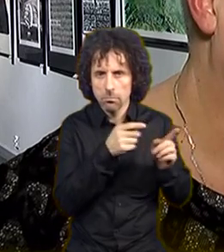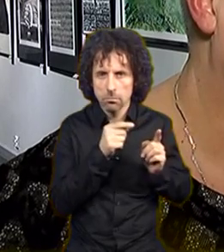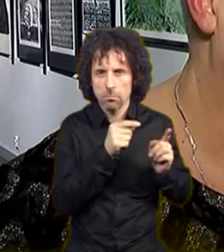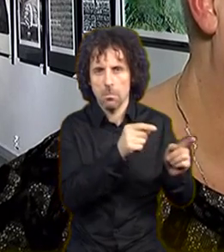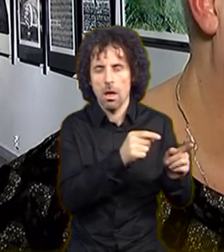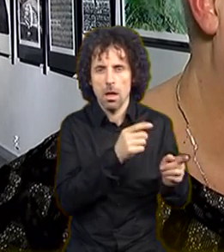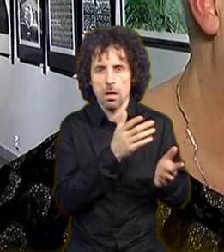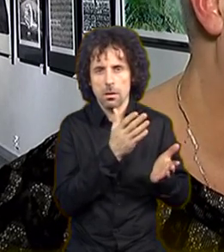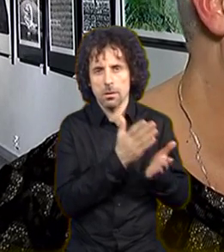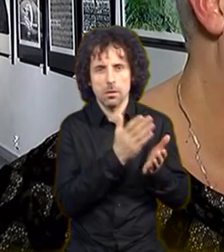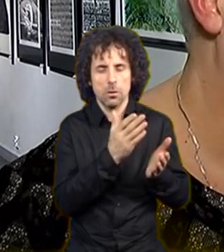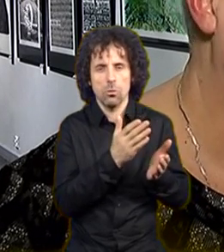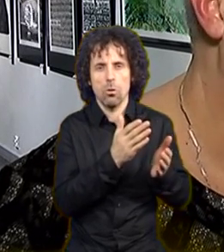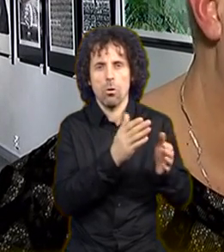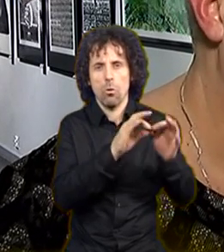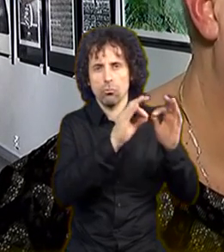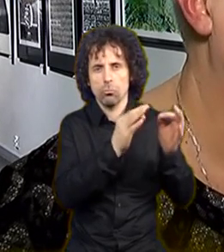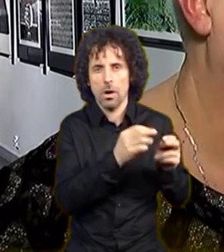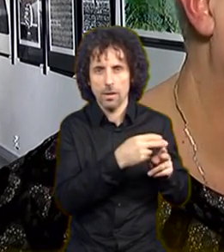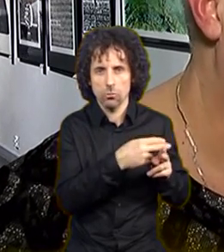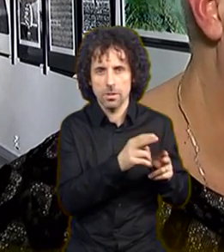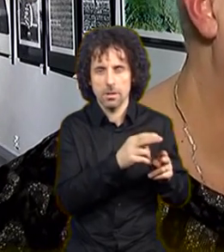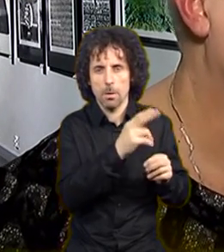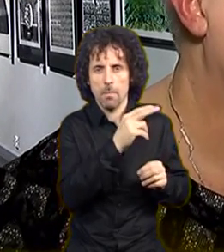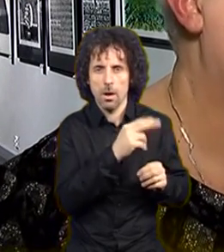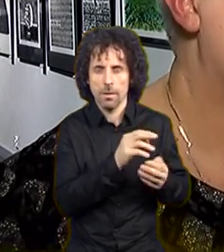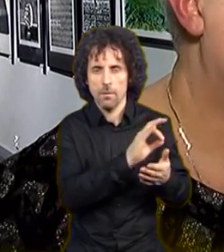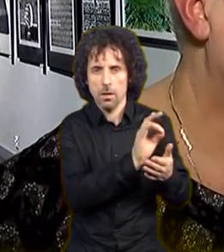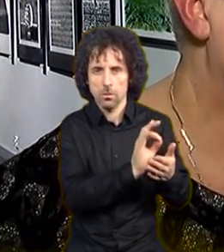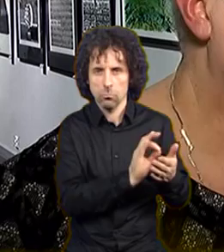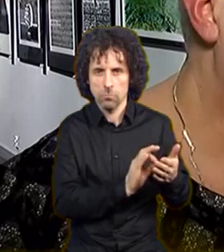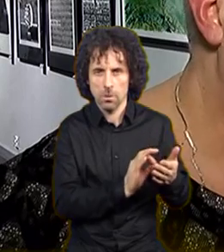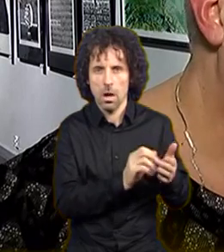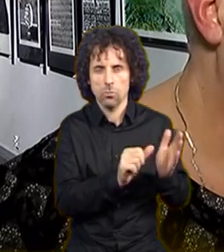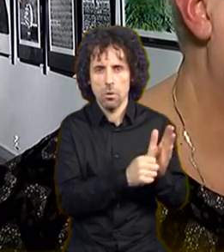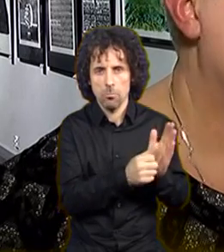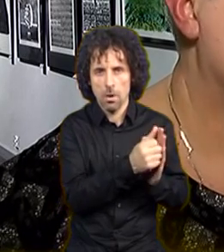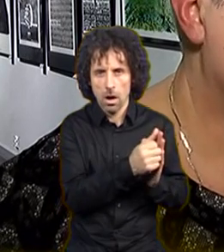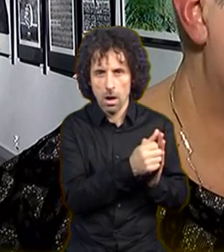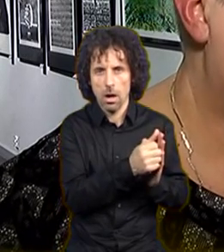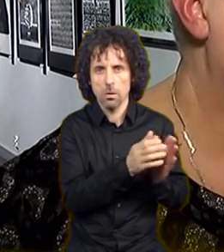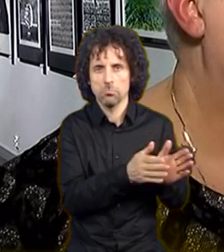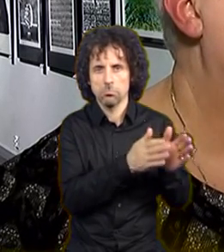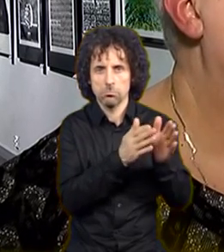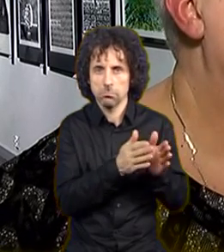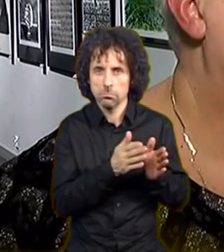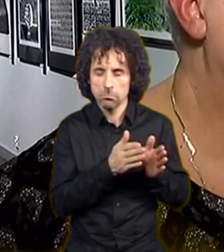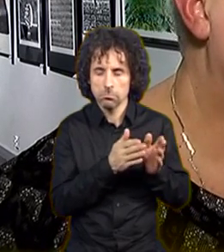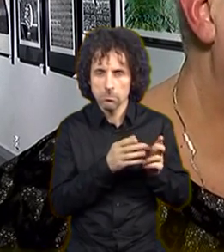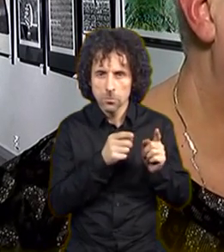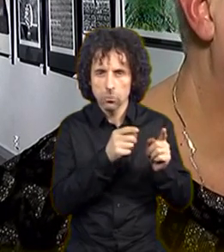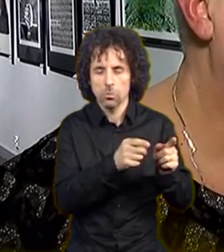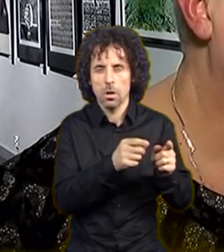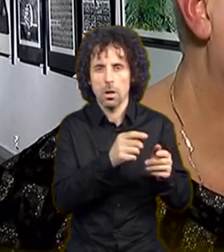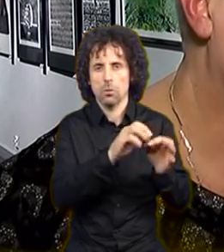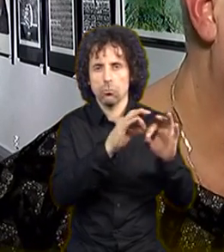którzy tylko i wyłącznie zajmują się sztukami czystymi, czyli malarstwem, rysunkiem, rzeźbą, po